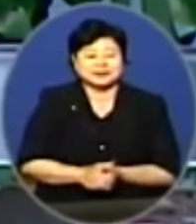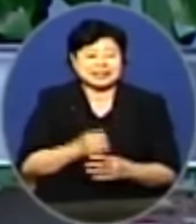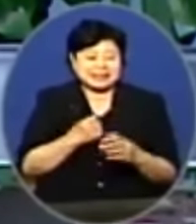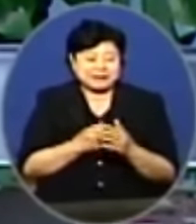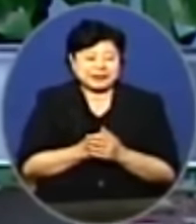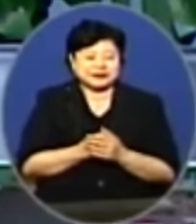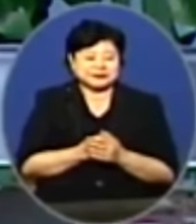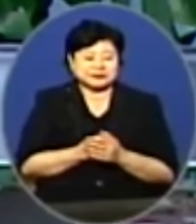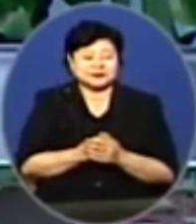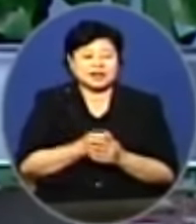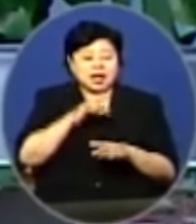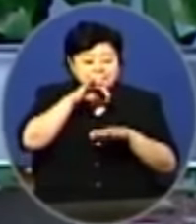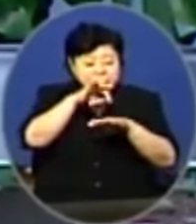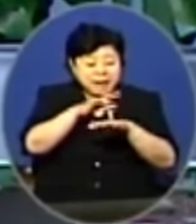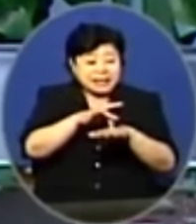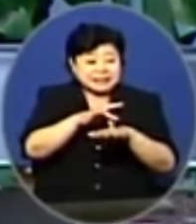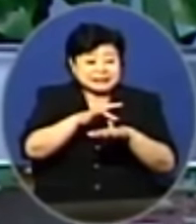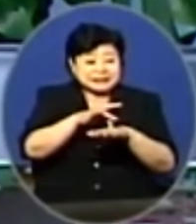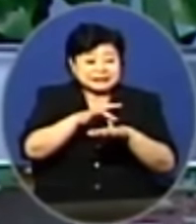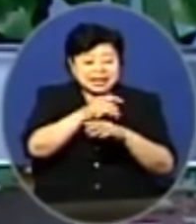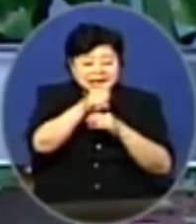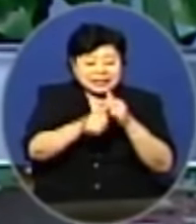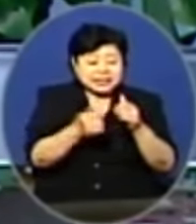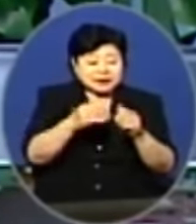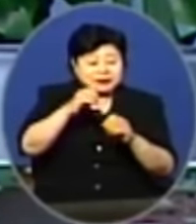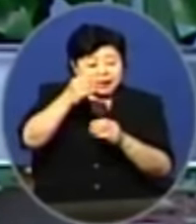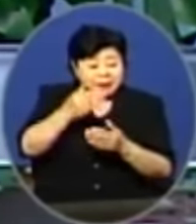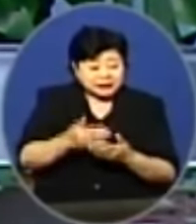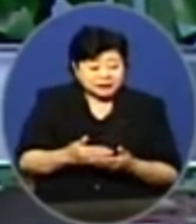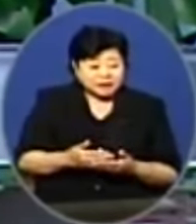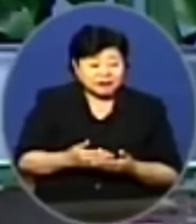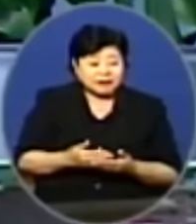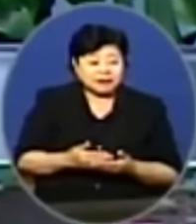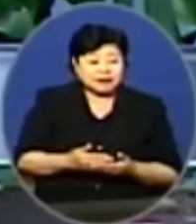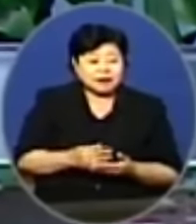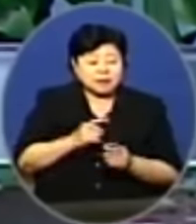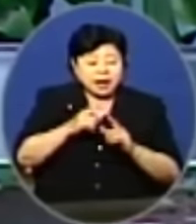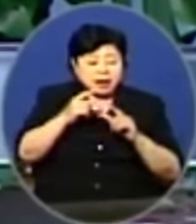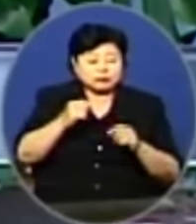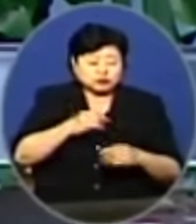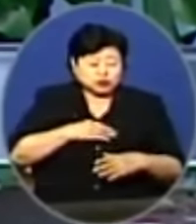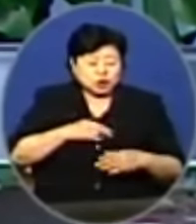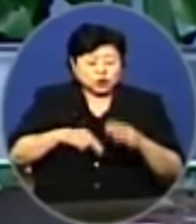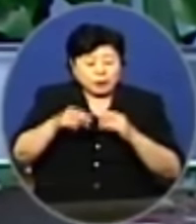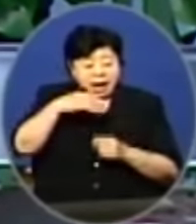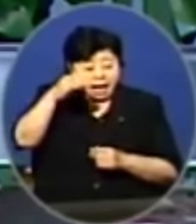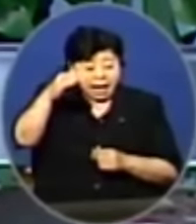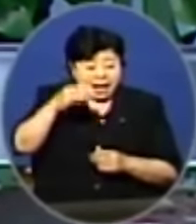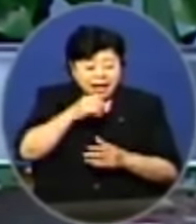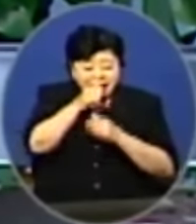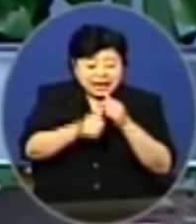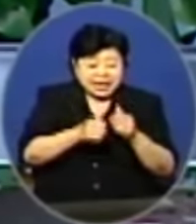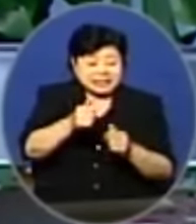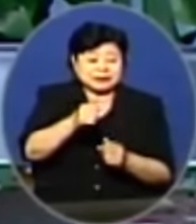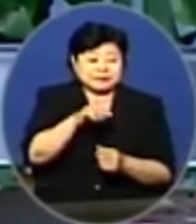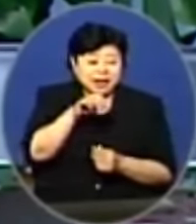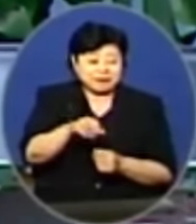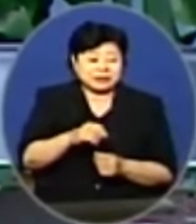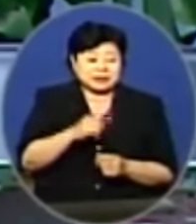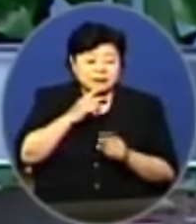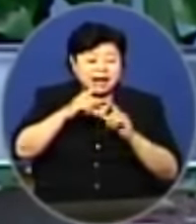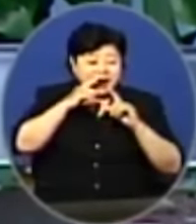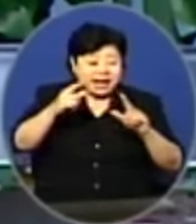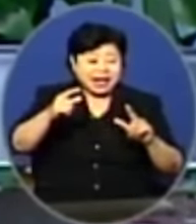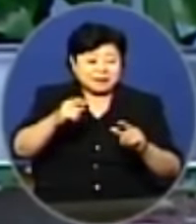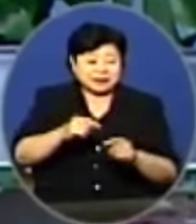그러므로 마귀는 우리가 하나님께 응답받은 것을 말하면 두려워서 도망을 치고 하나님 앞에서 우리가